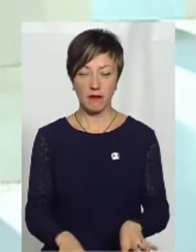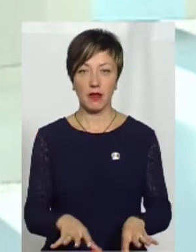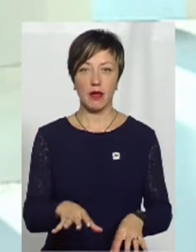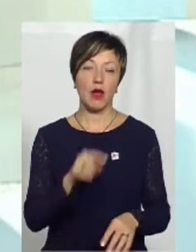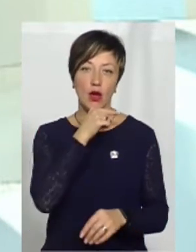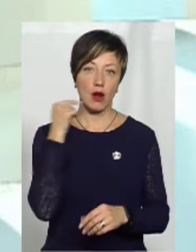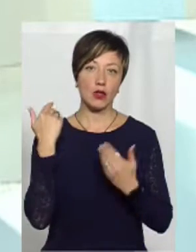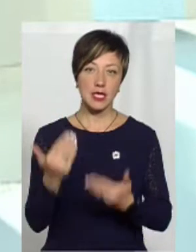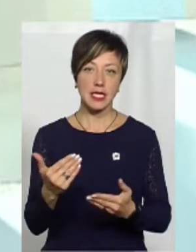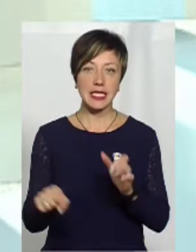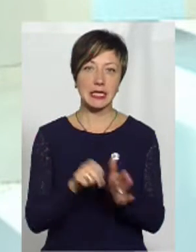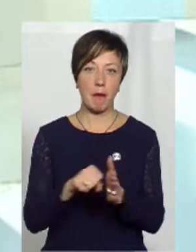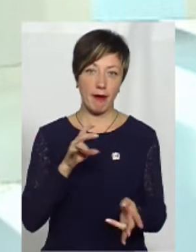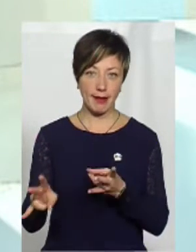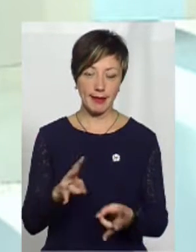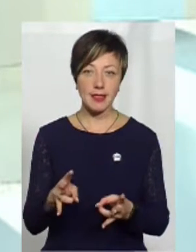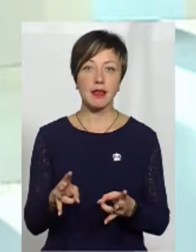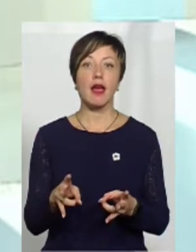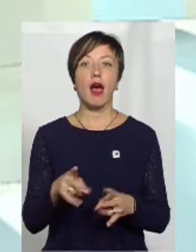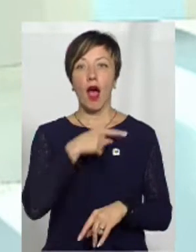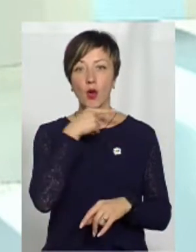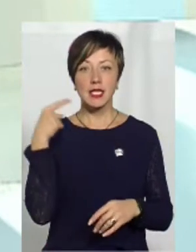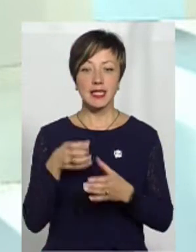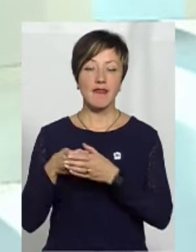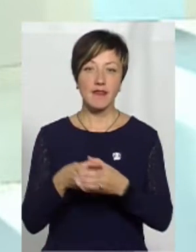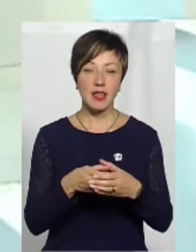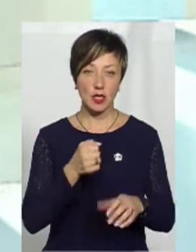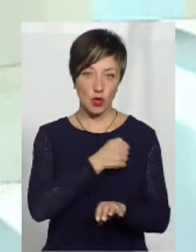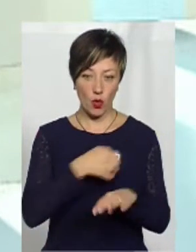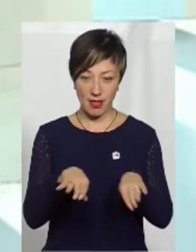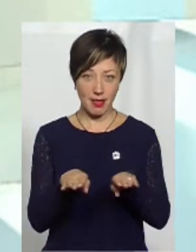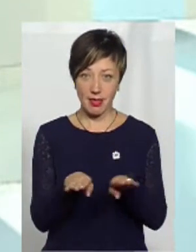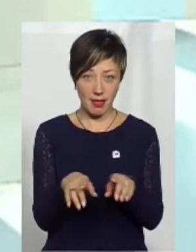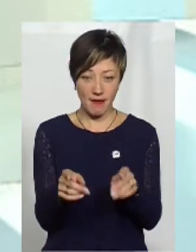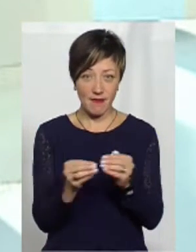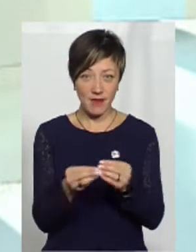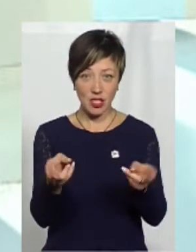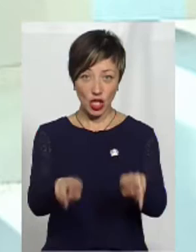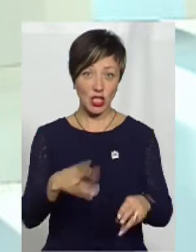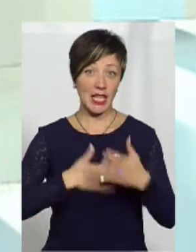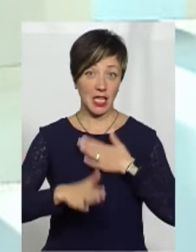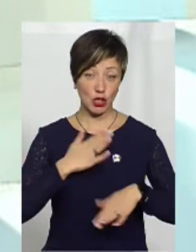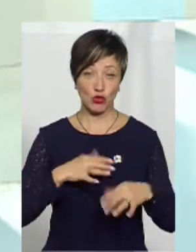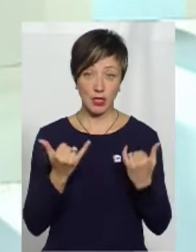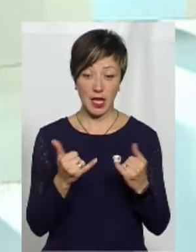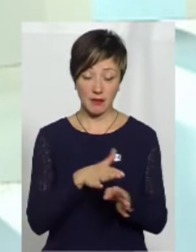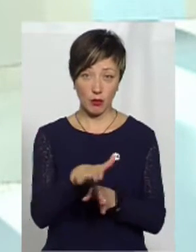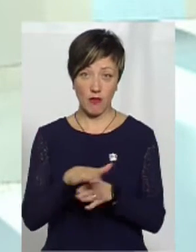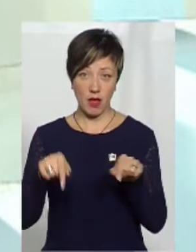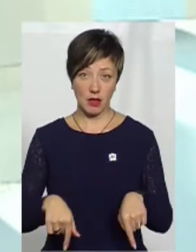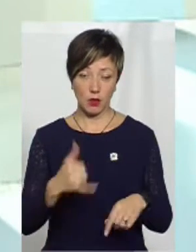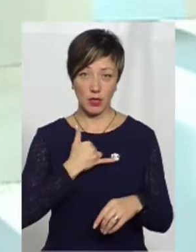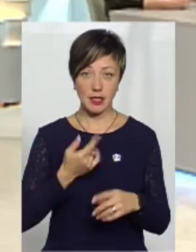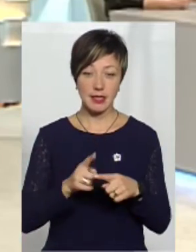проросійські сепаратісти, російське військо, так і стоять. Вони тішаться тим, що зараз відбувається